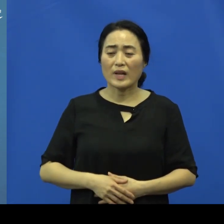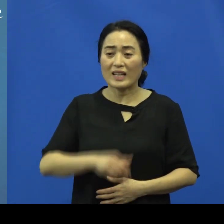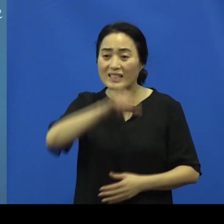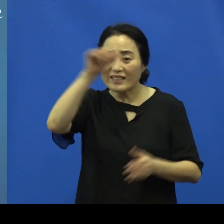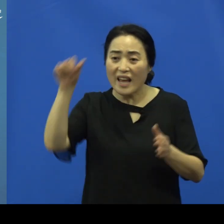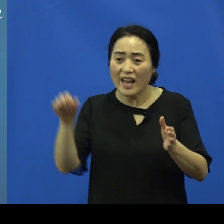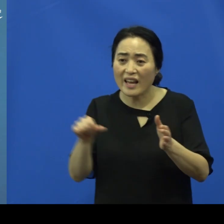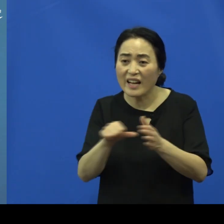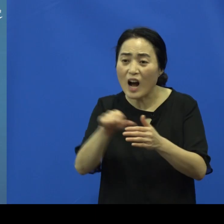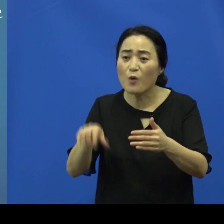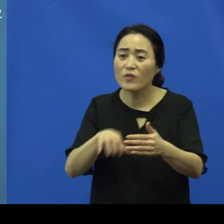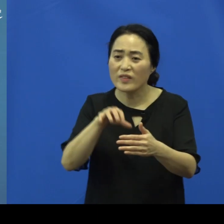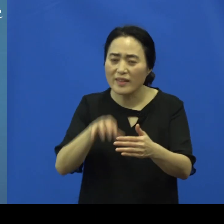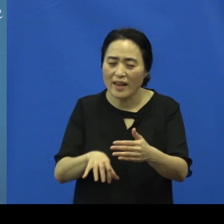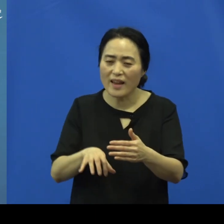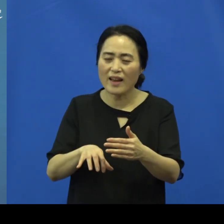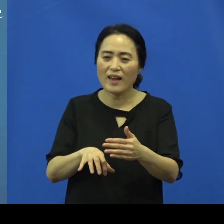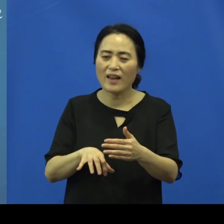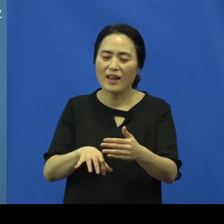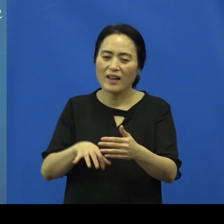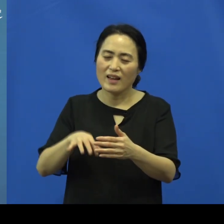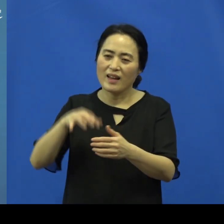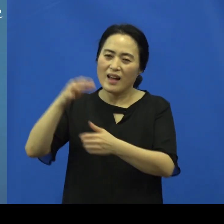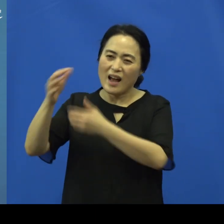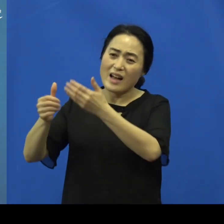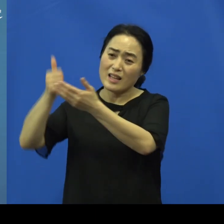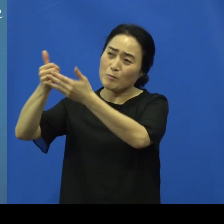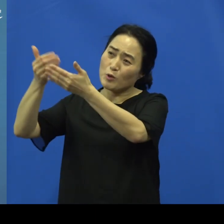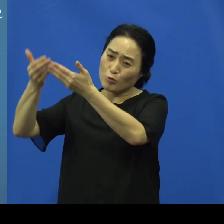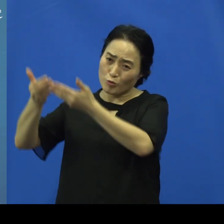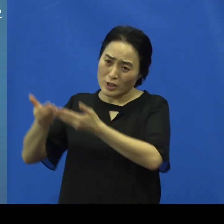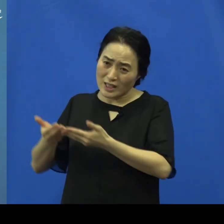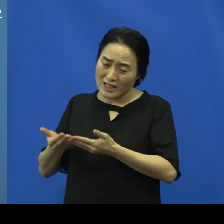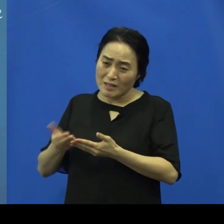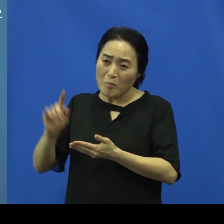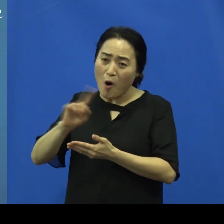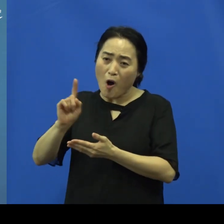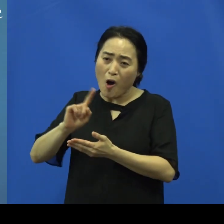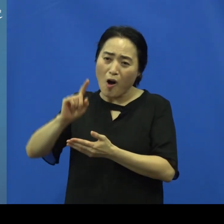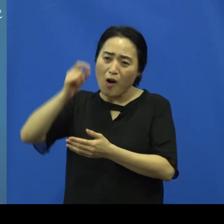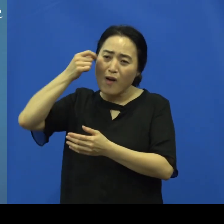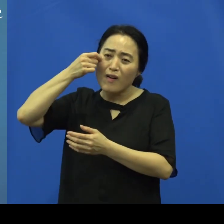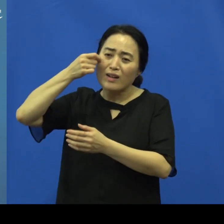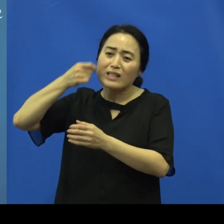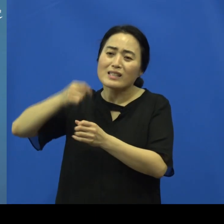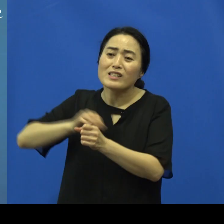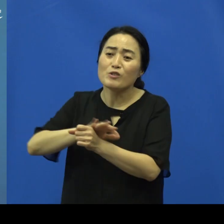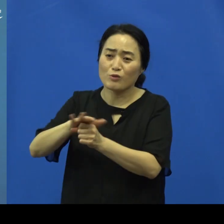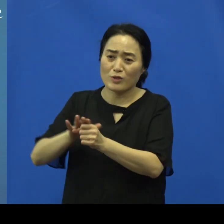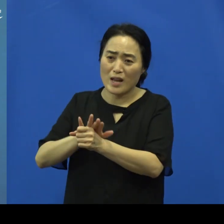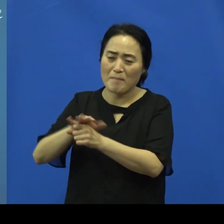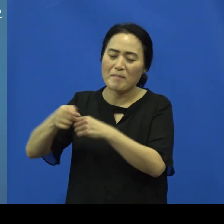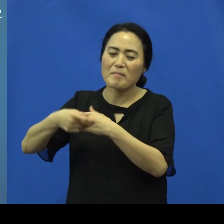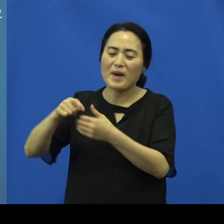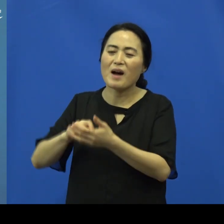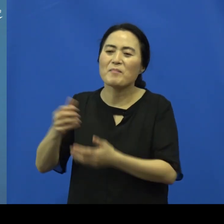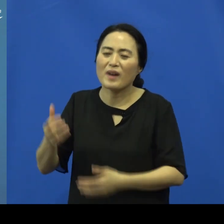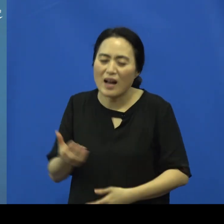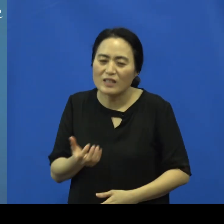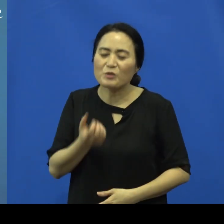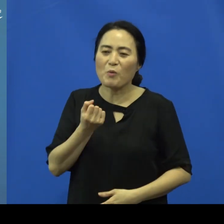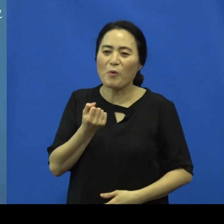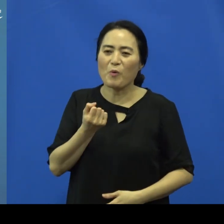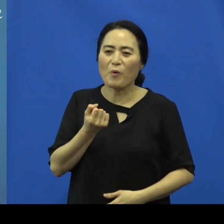가운데 이 마음이 바로 하나님으로부터 왔다는 거죠. 이 하나님의 마음, 긍휼의 마음을 가지고